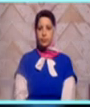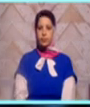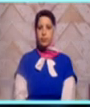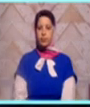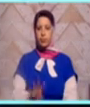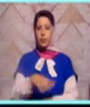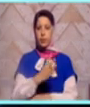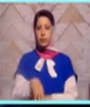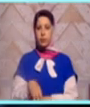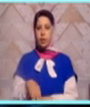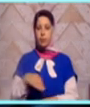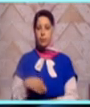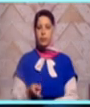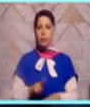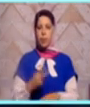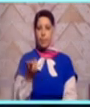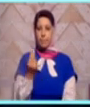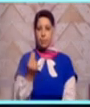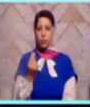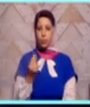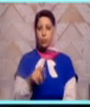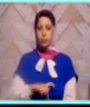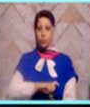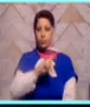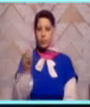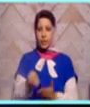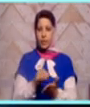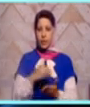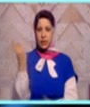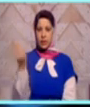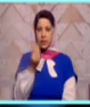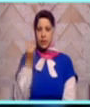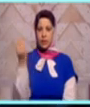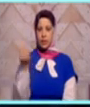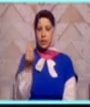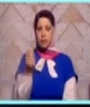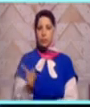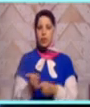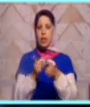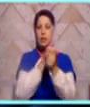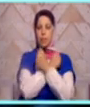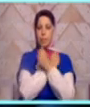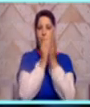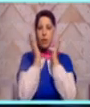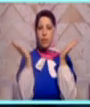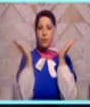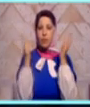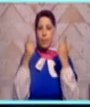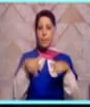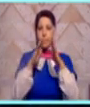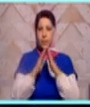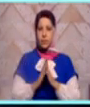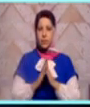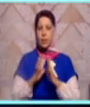الرابع لمترو الأنفاق اللي هو بيمتد من غرب الطريق الدائري ومرورا بالمتحف المصري الكبير شارع الهرم